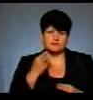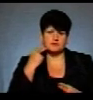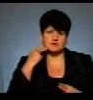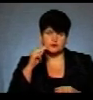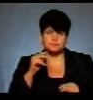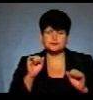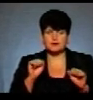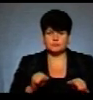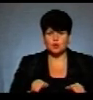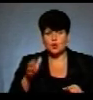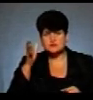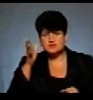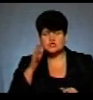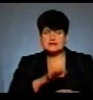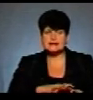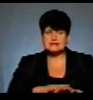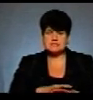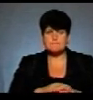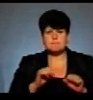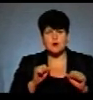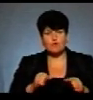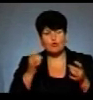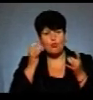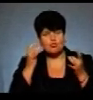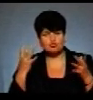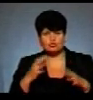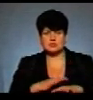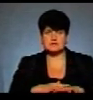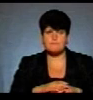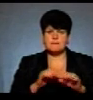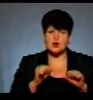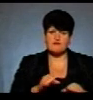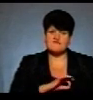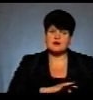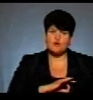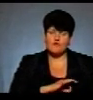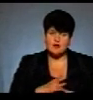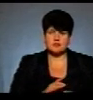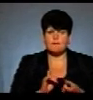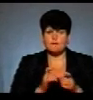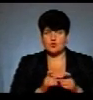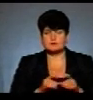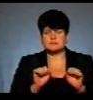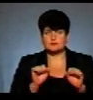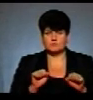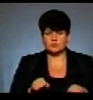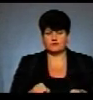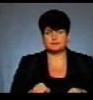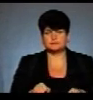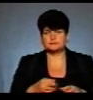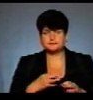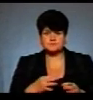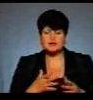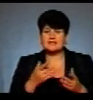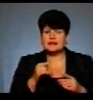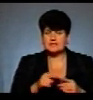правову освіченість населення, правову культуру населення, правове виховання населення. Боремося з правовим нігілізмом, який в тій чи